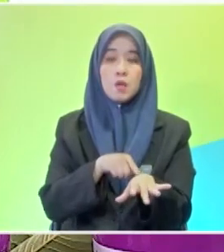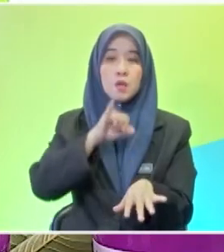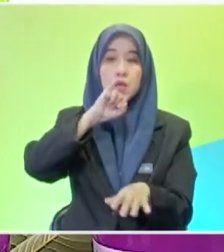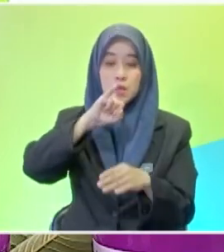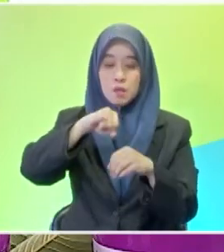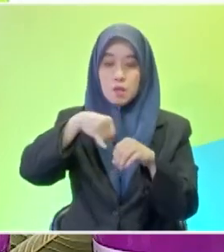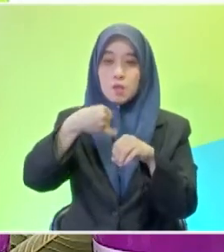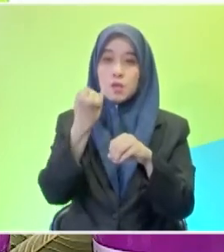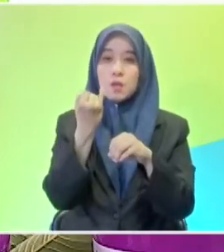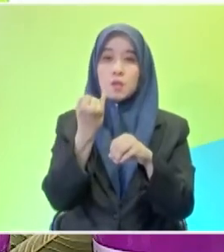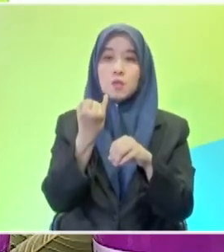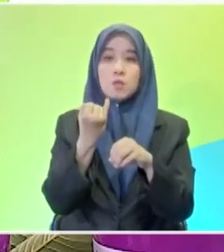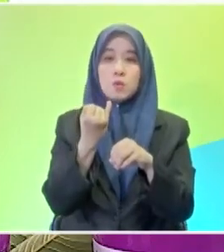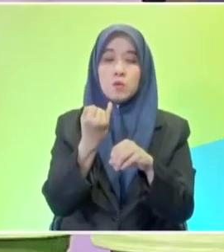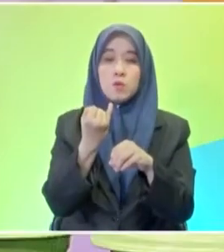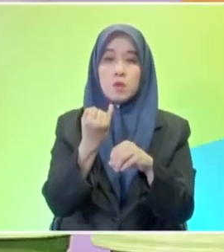Oke